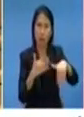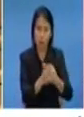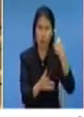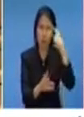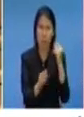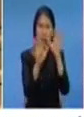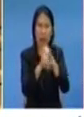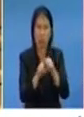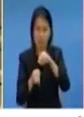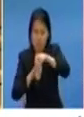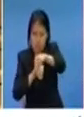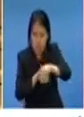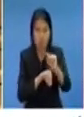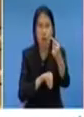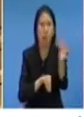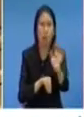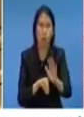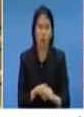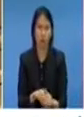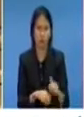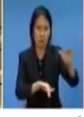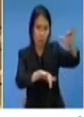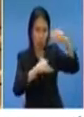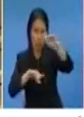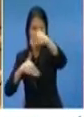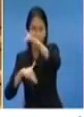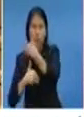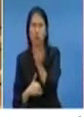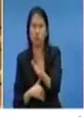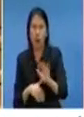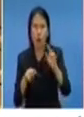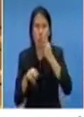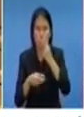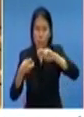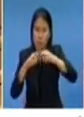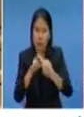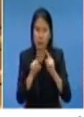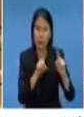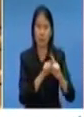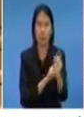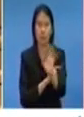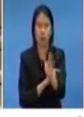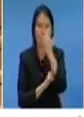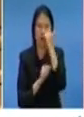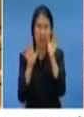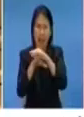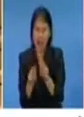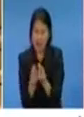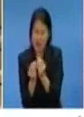กไม่ต้องไปนำเข้าไม่ต้องไปมีปัญหาว่าจะทำให้ดินเสียหายไ